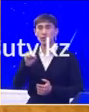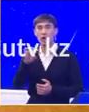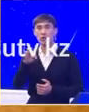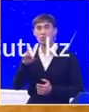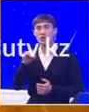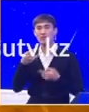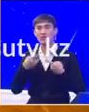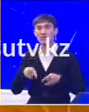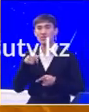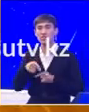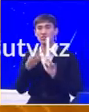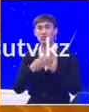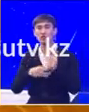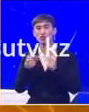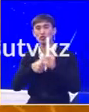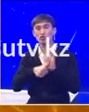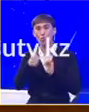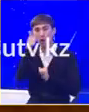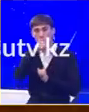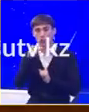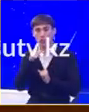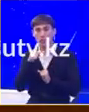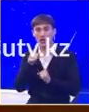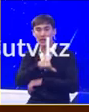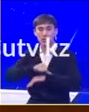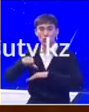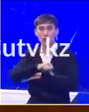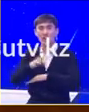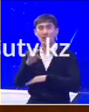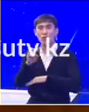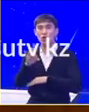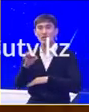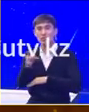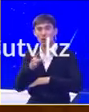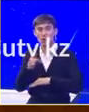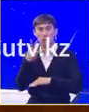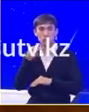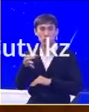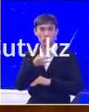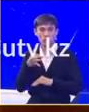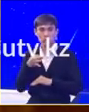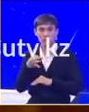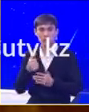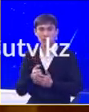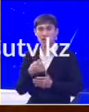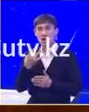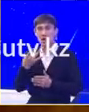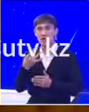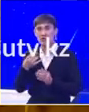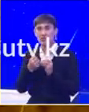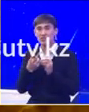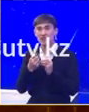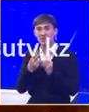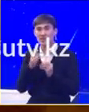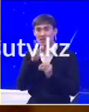Алдабергенов родился в 1906 году на территории Кербулакского района Алматинской области. 12 лет